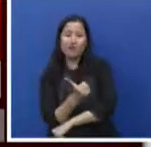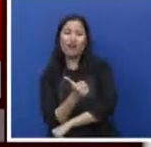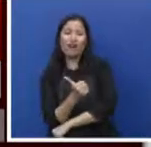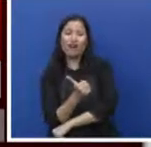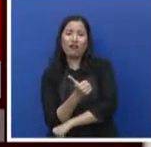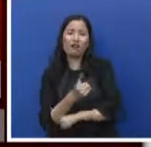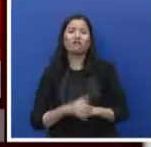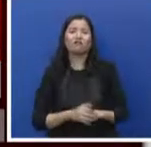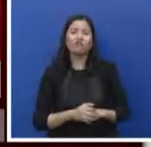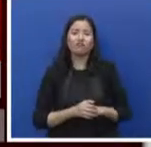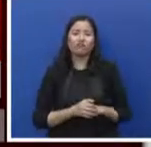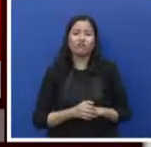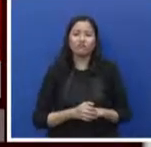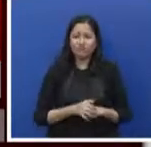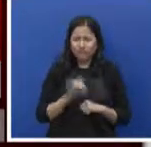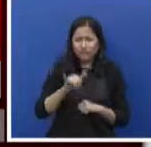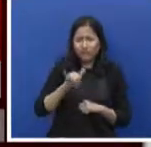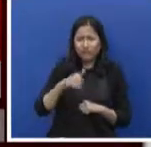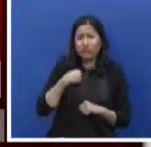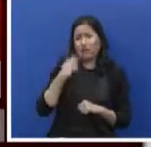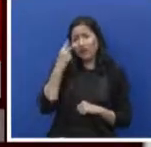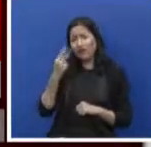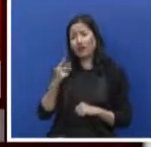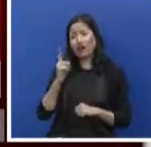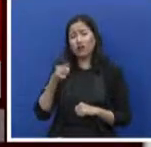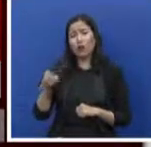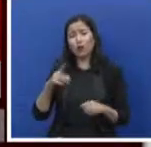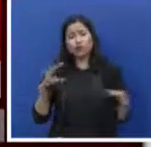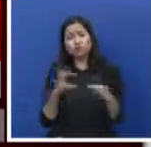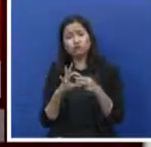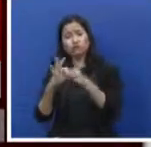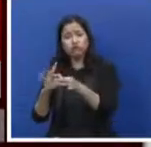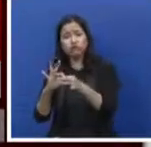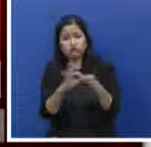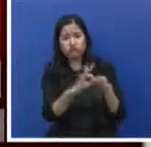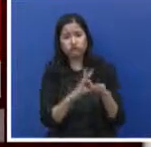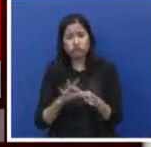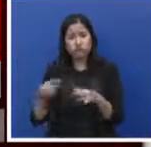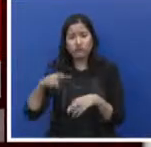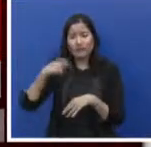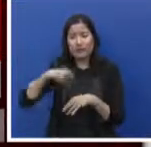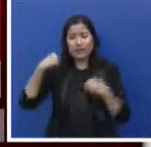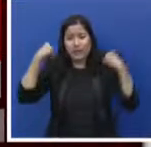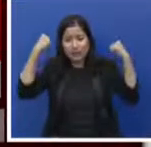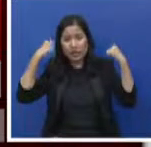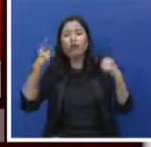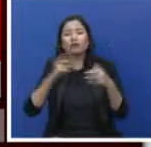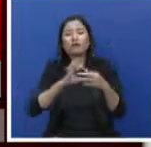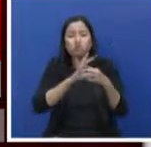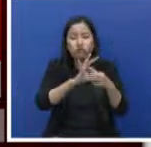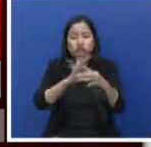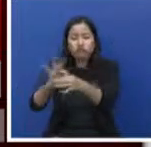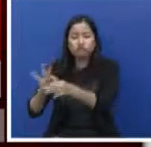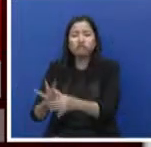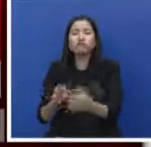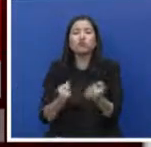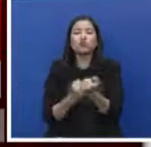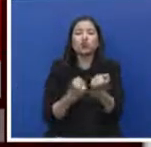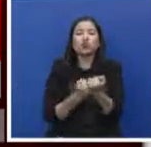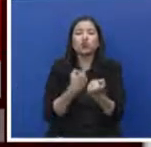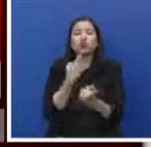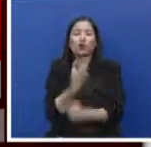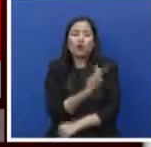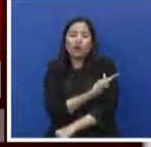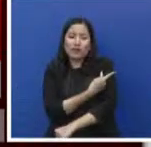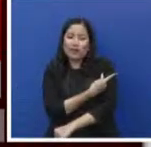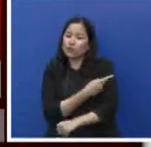gitu. Iya Pak, saya juga melihat sendiri betapa untuk sinergitas dari pihak Kemenkes ke beberapa pihak yang mendukung pengadaan